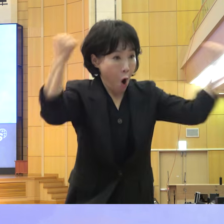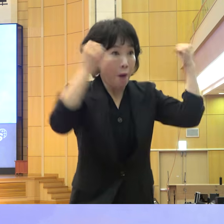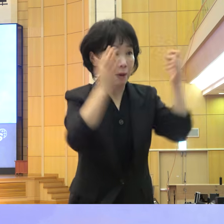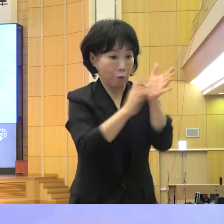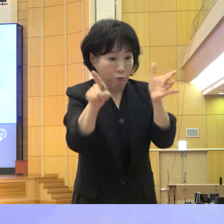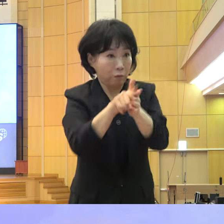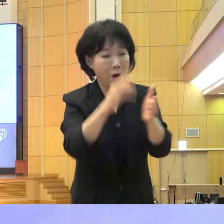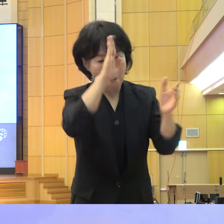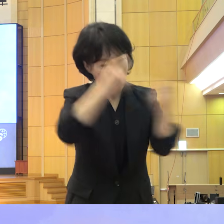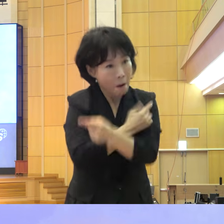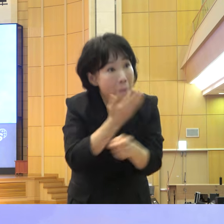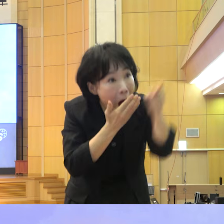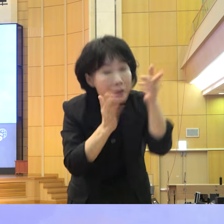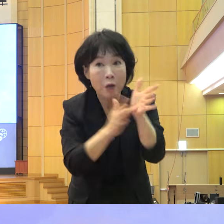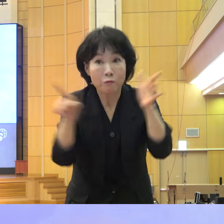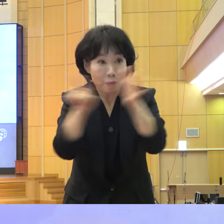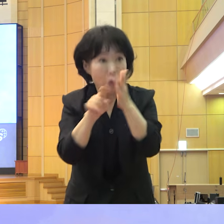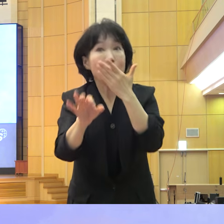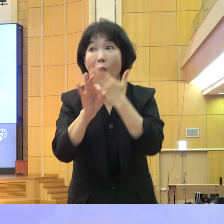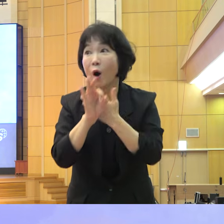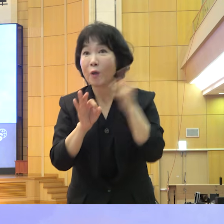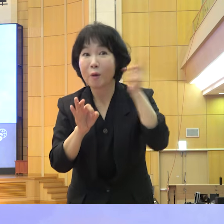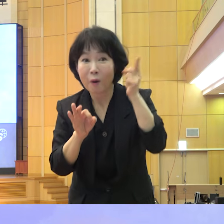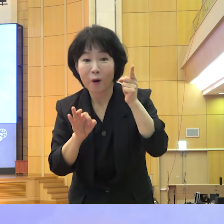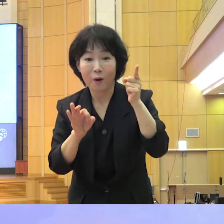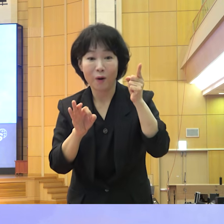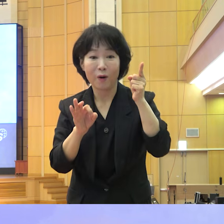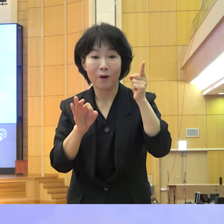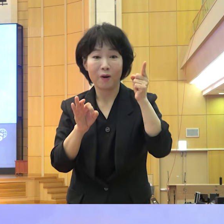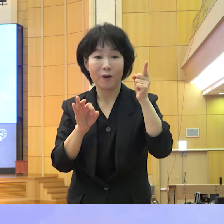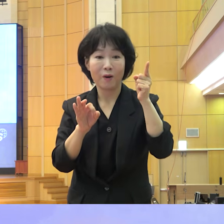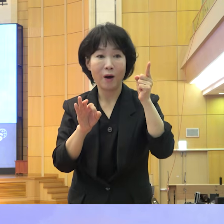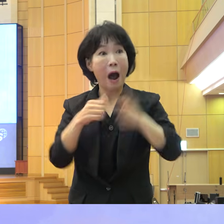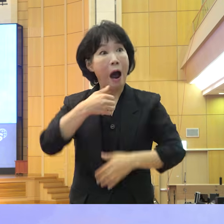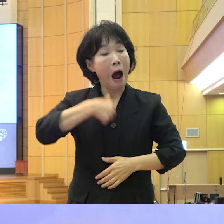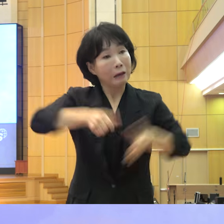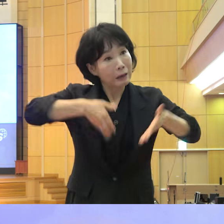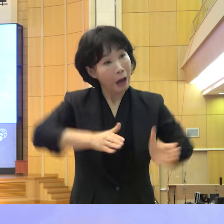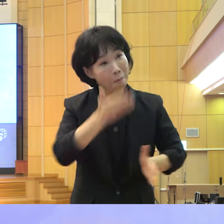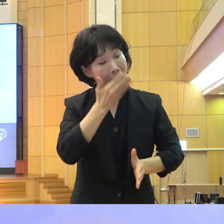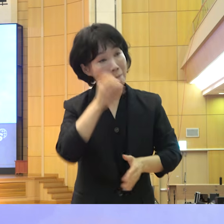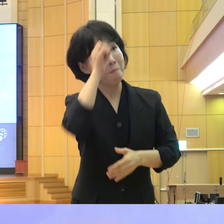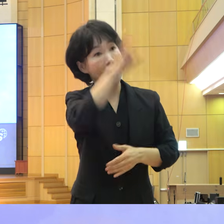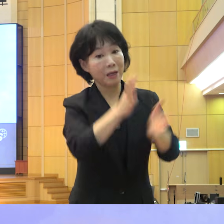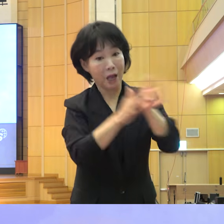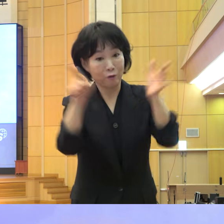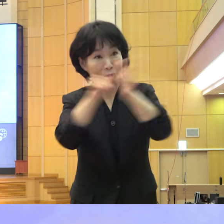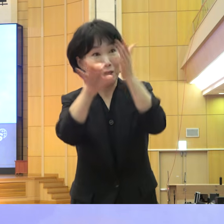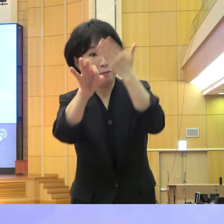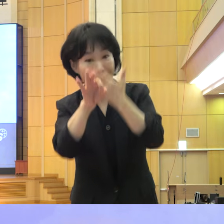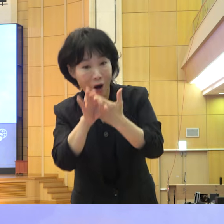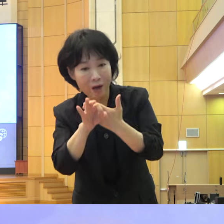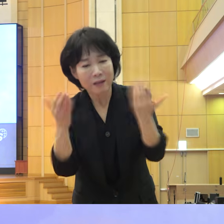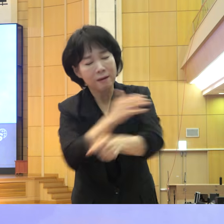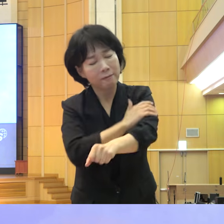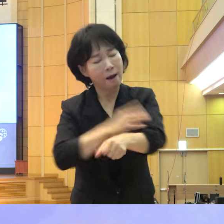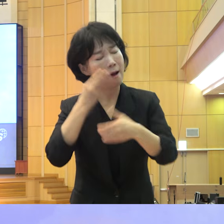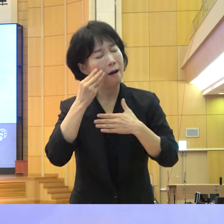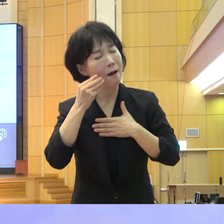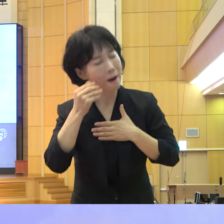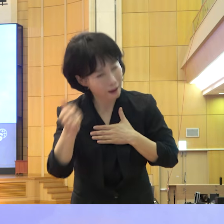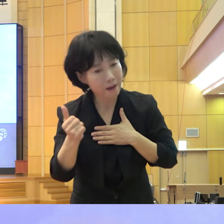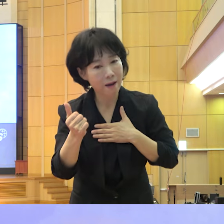건강해요, 예수 믿으면 병 고침 받아요, 예수 믿으면요 아들 낳을 수 있어요, 예수 믿으면요 모든 일이 잘 돼요.